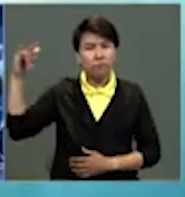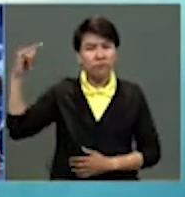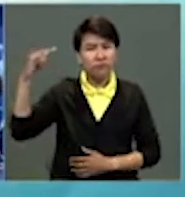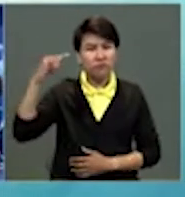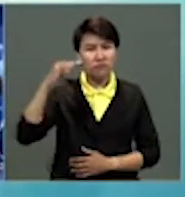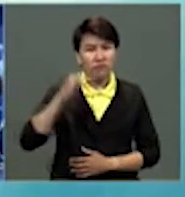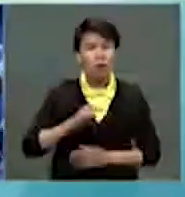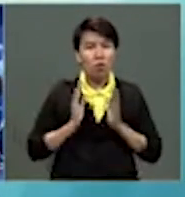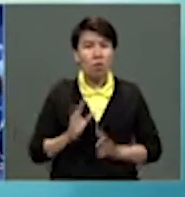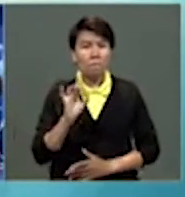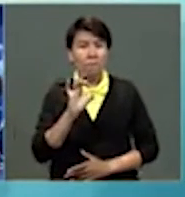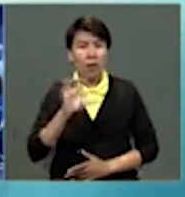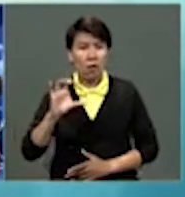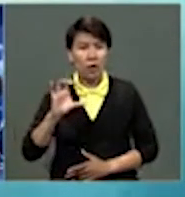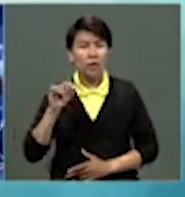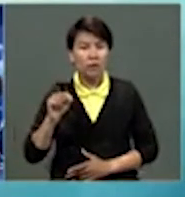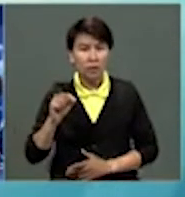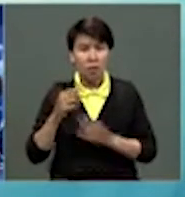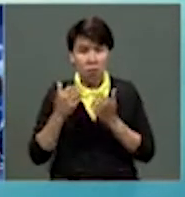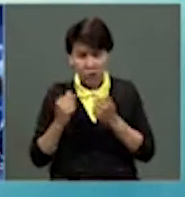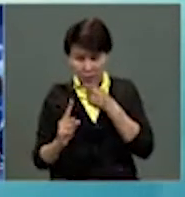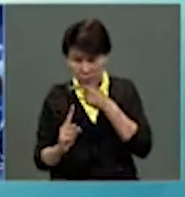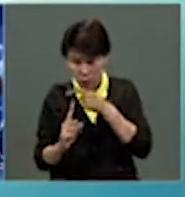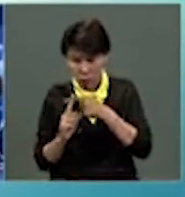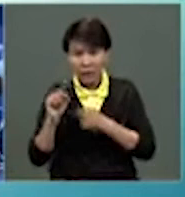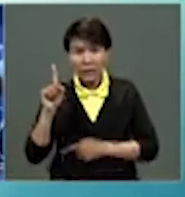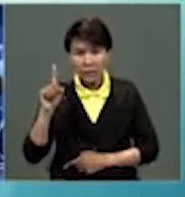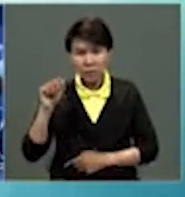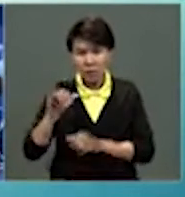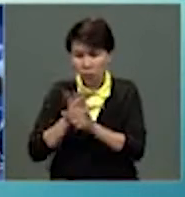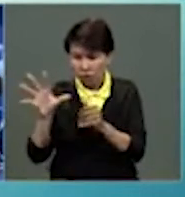คนผลบวกยืนยันผลยืนยันเนี่ย 7คนนะครับบวกเพิ่มวันนี้คือ 1